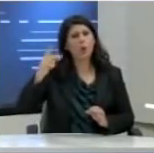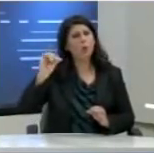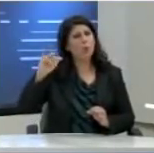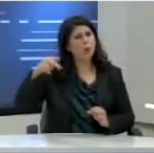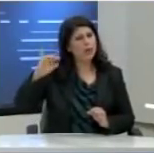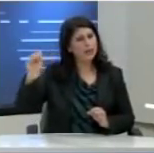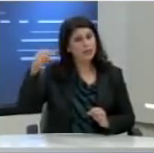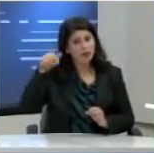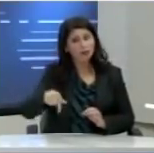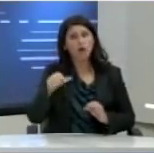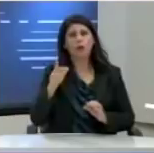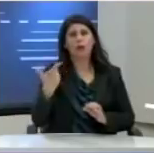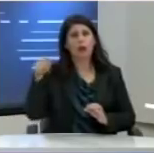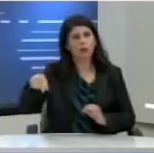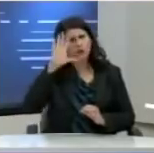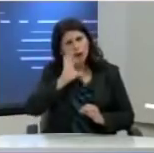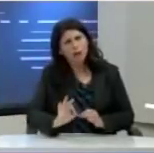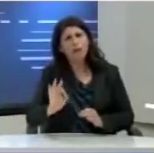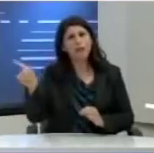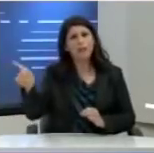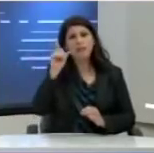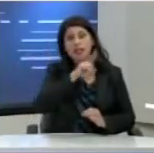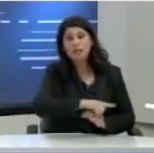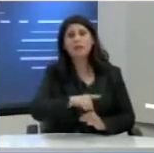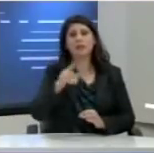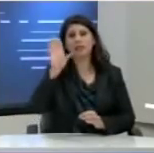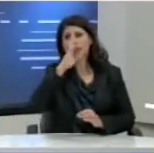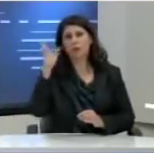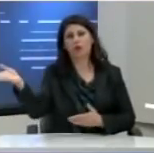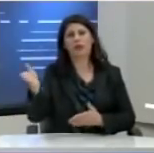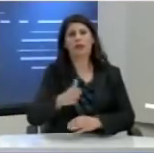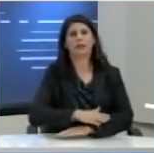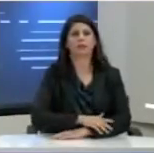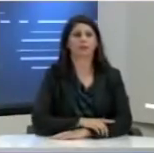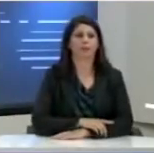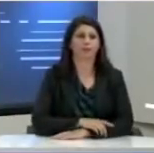είναι. Απλώς ο βουλευτής σας ήταν ειλικρινής. Εσείς λέτε ψέματα και είστε υποκριτής.